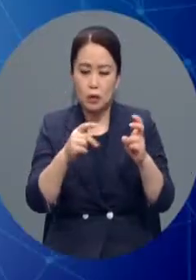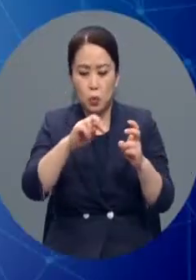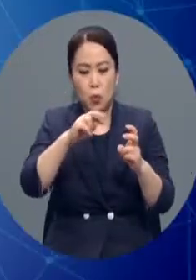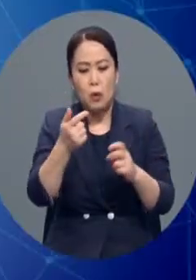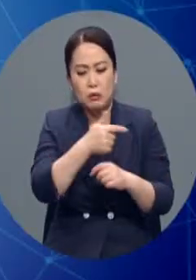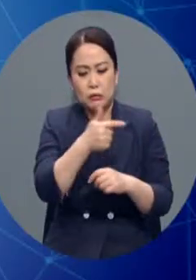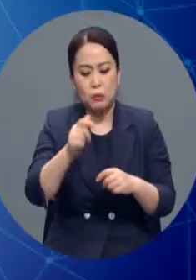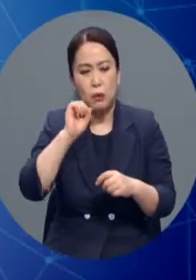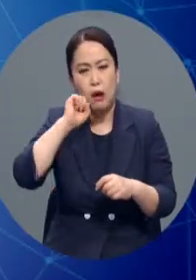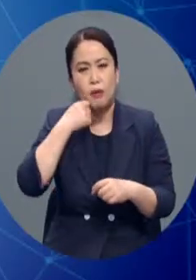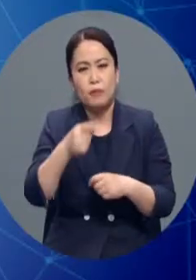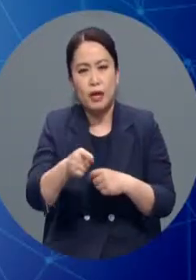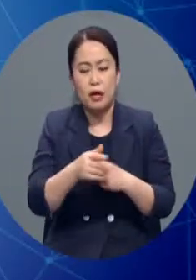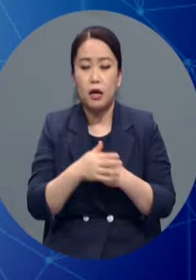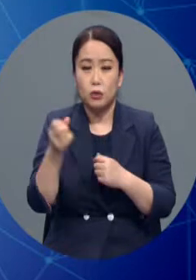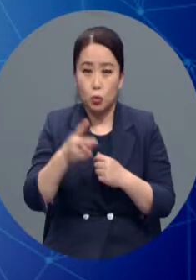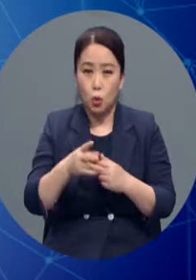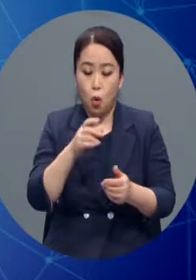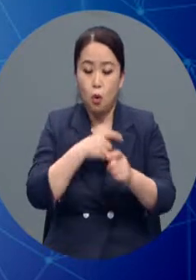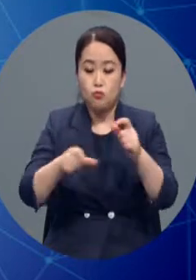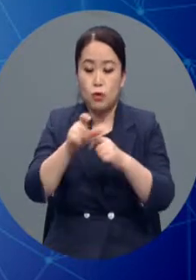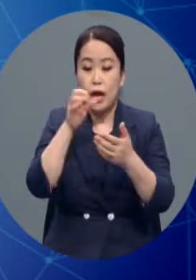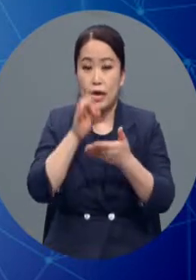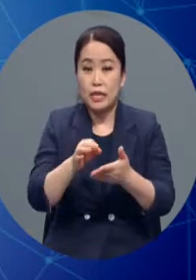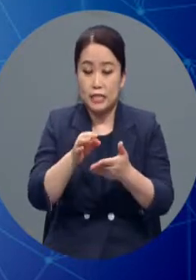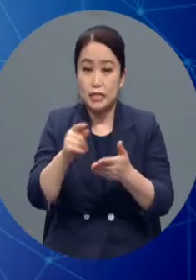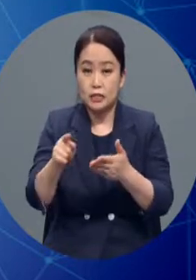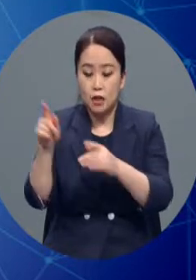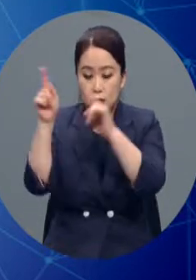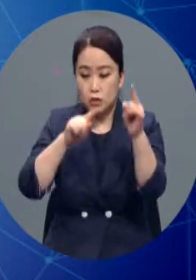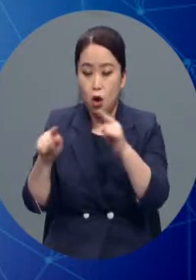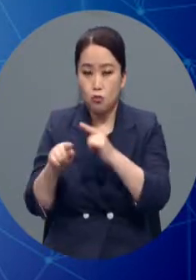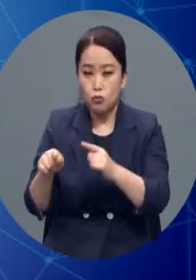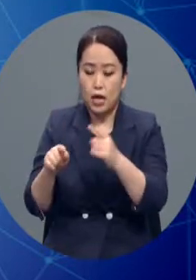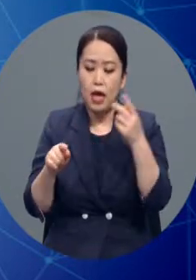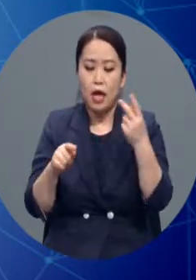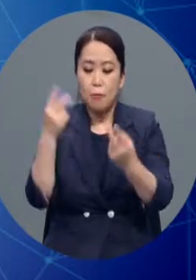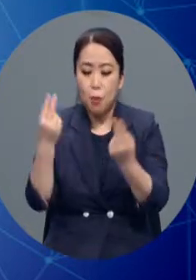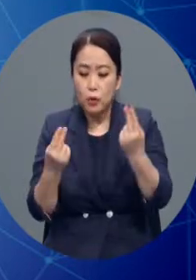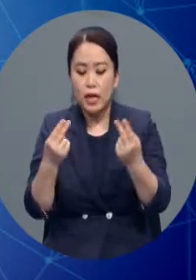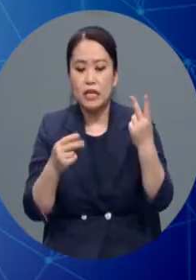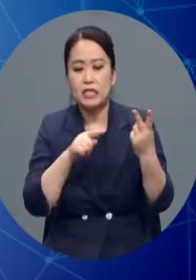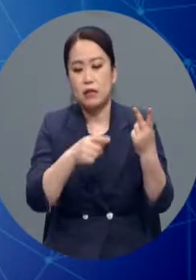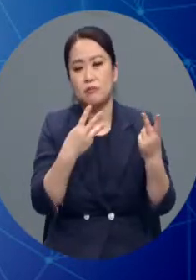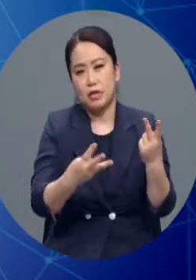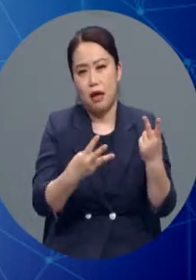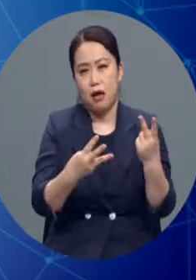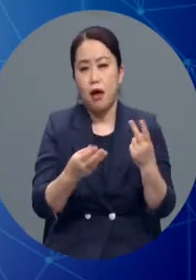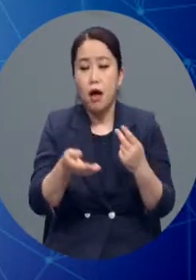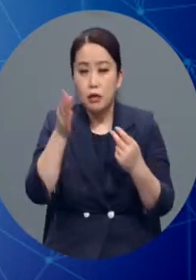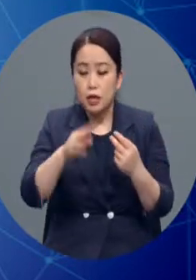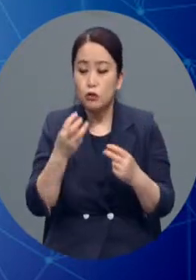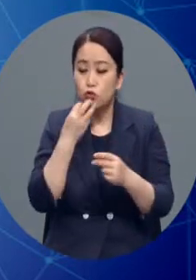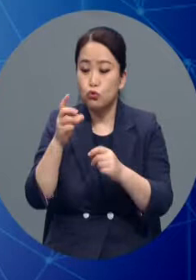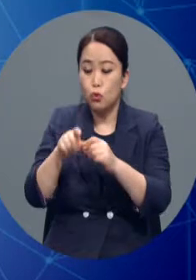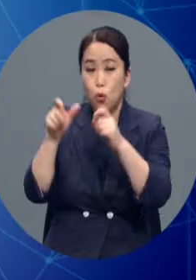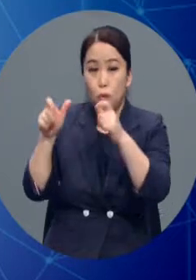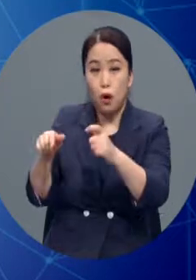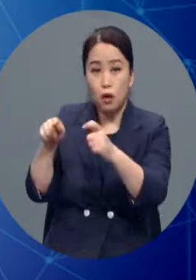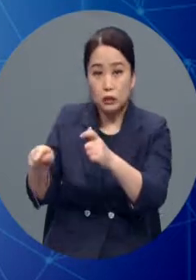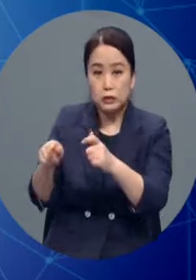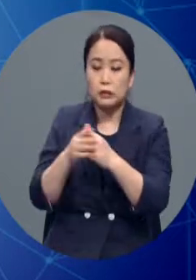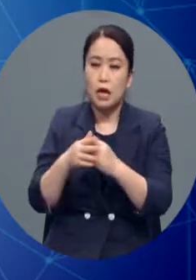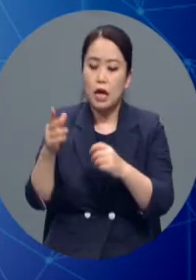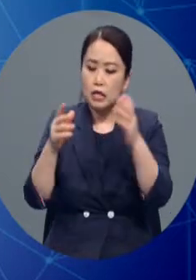it 산업의 부가가치 비중은 전국의 2.3% 로 매우 미약한 수준 이에 비해 수도권 은 국내 it